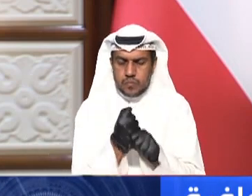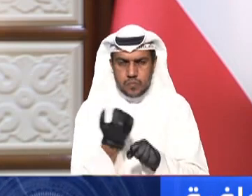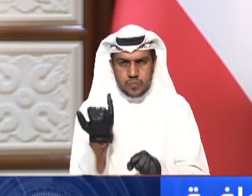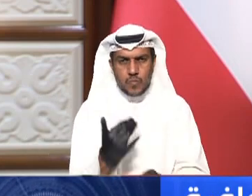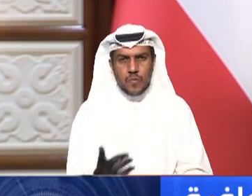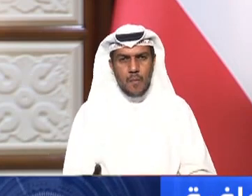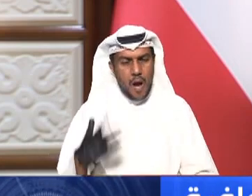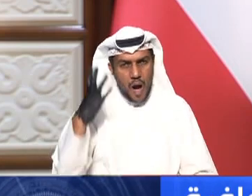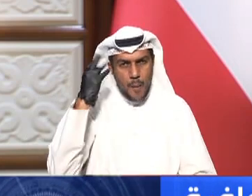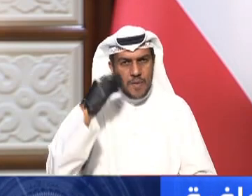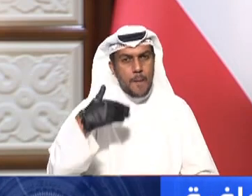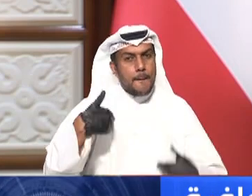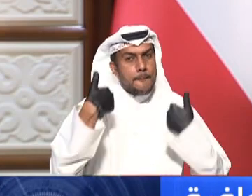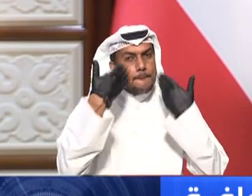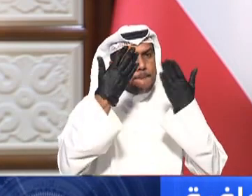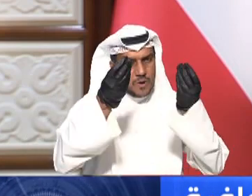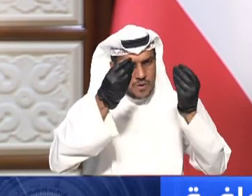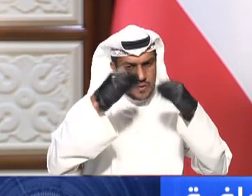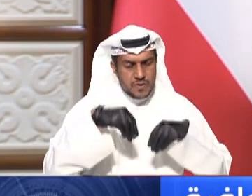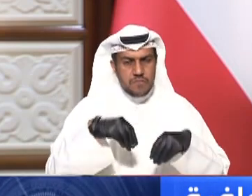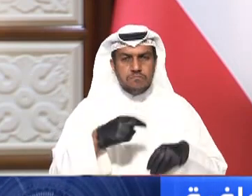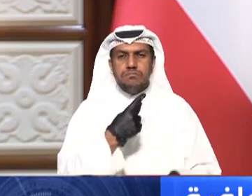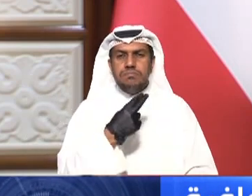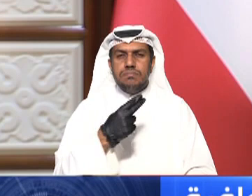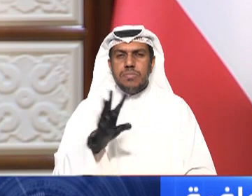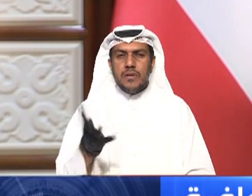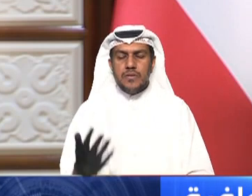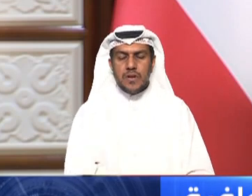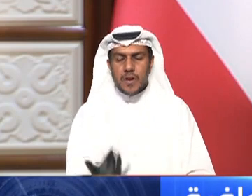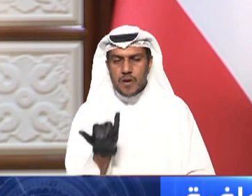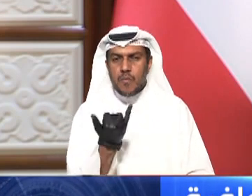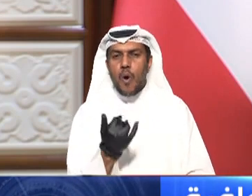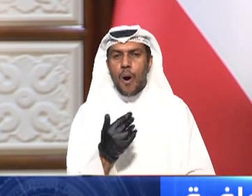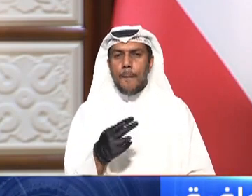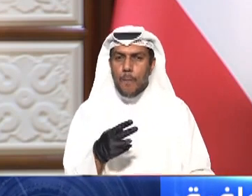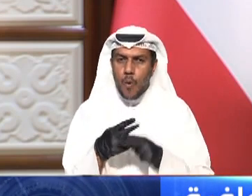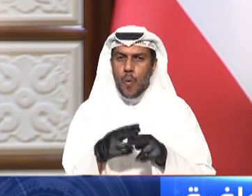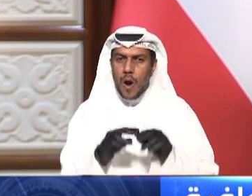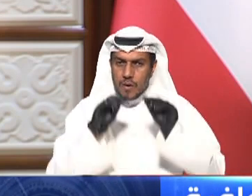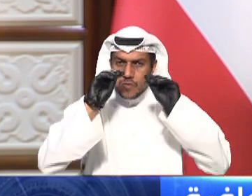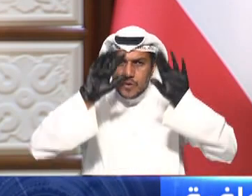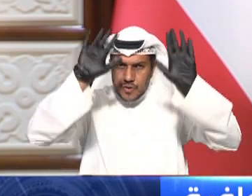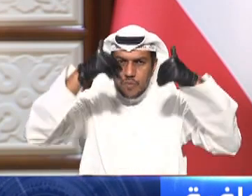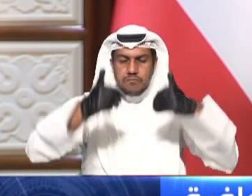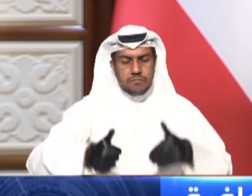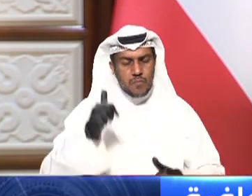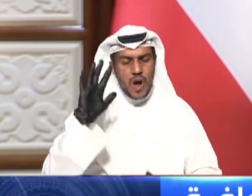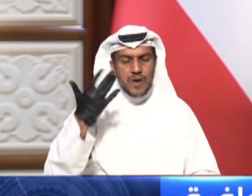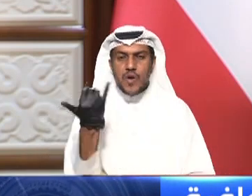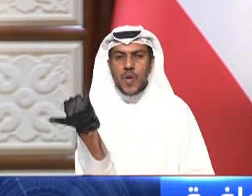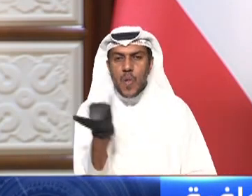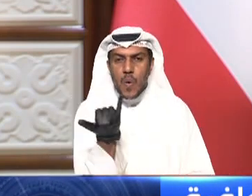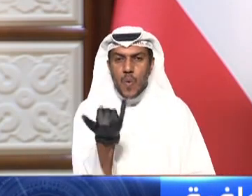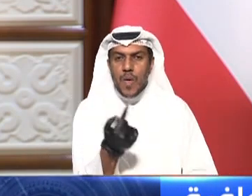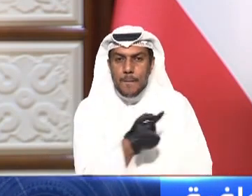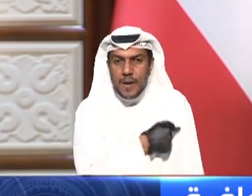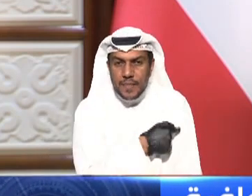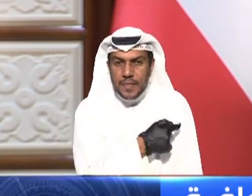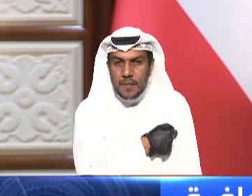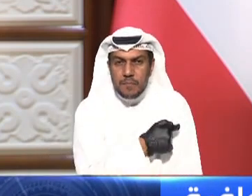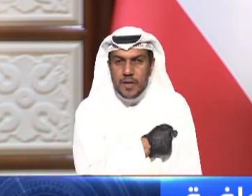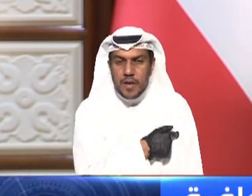لجلب المزيد من هذه المتطلبات. نحن نحرص على الجودة